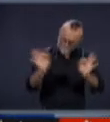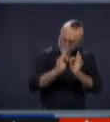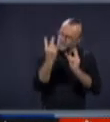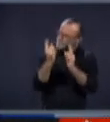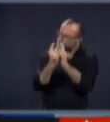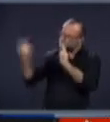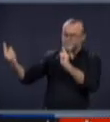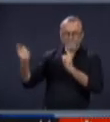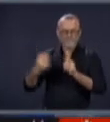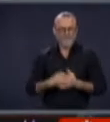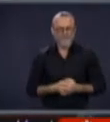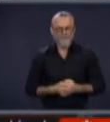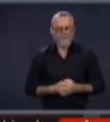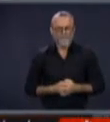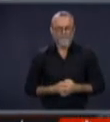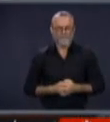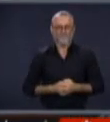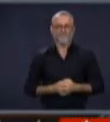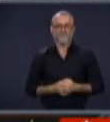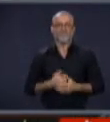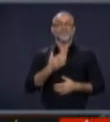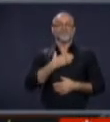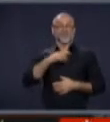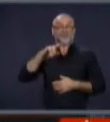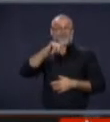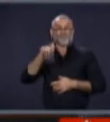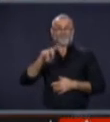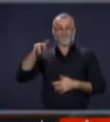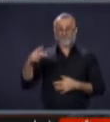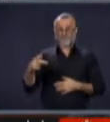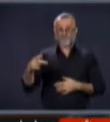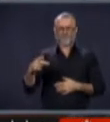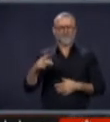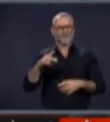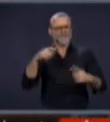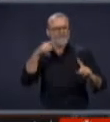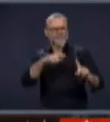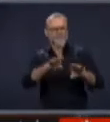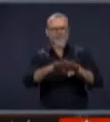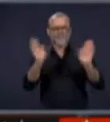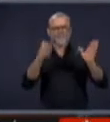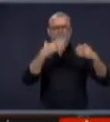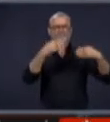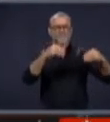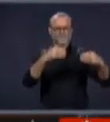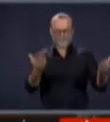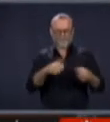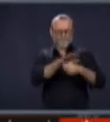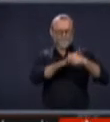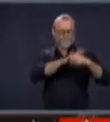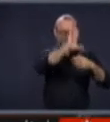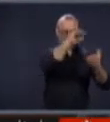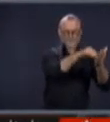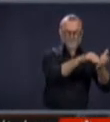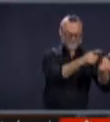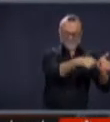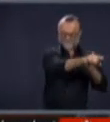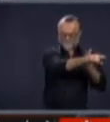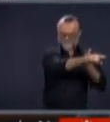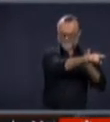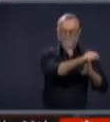voulons prendre soin de vous que nous vous demandons de rester à distance. Ma deuxième question porte sur la réouverture des commerces de détail